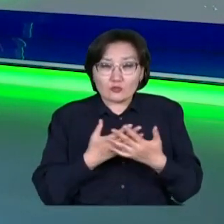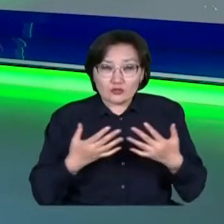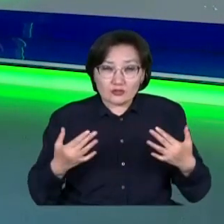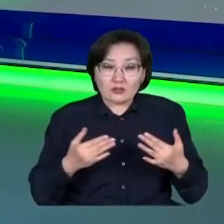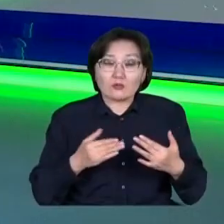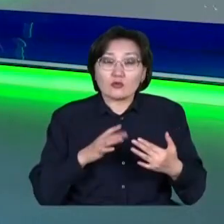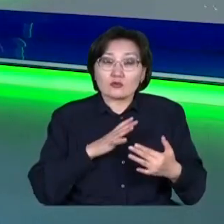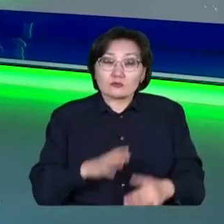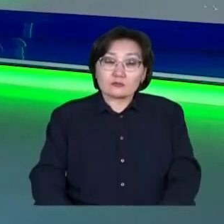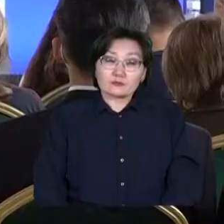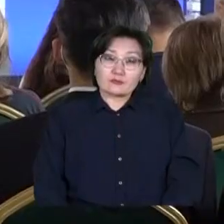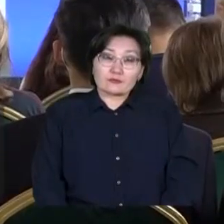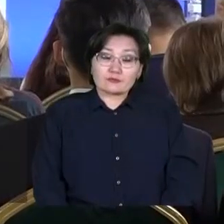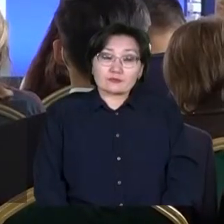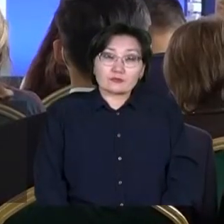болды.